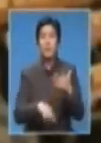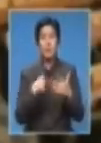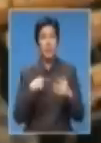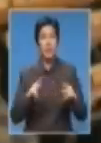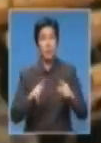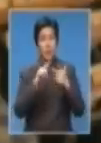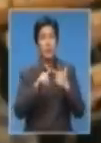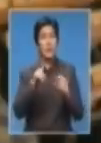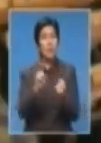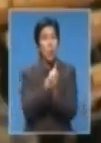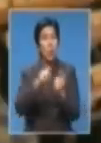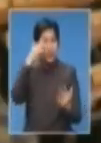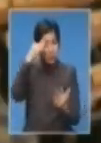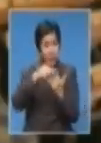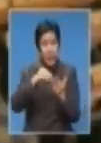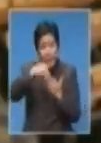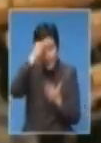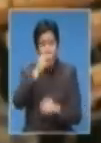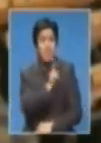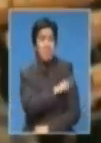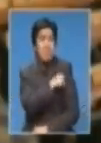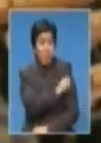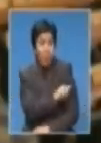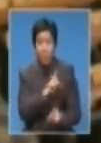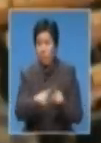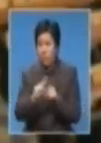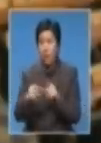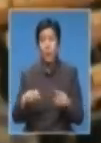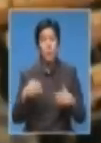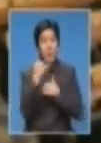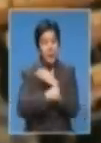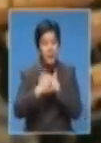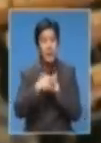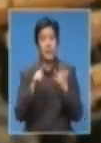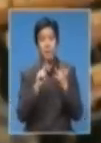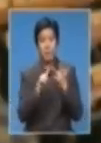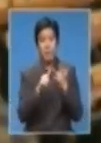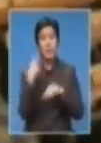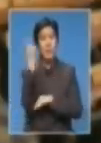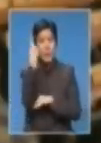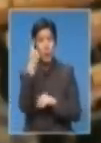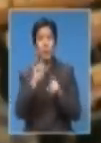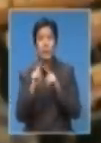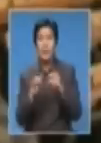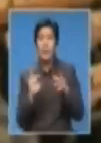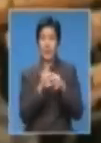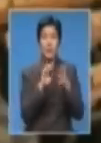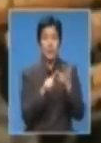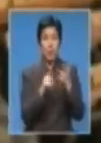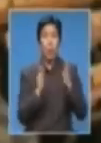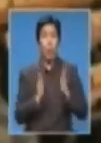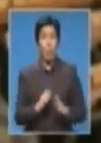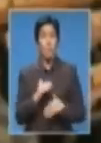เนี่ยสังคมวิทยาเรื่องการศึกษาสาธารณสุขอะไรเหล่านี้นะครับการต่างประเทศก็มีการท่องเที่ยวด้วยอะไรด้วยนะครับแล้วก็พัฒนาความมั่นคงมนุ